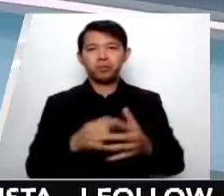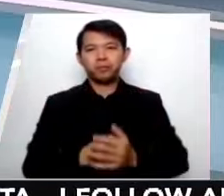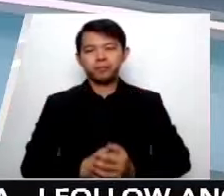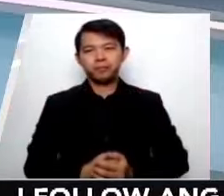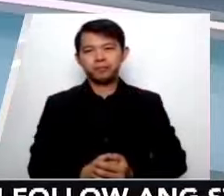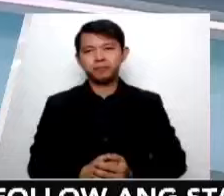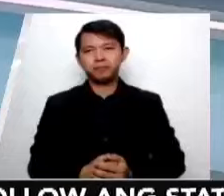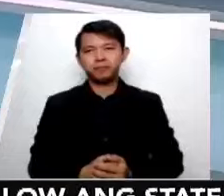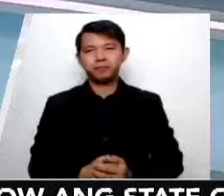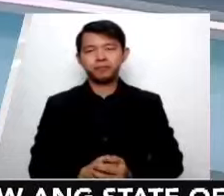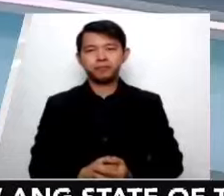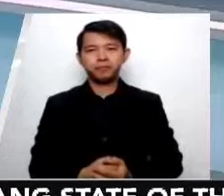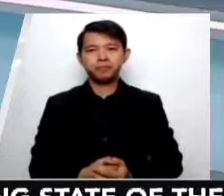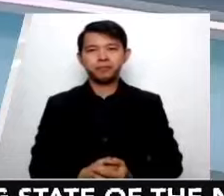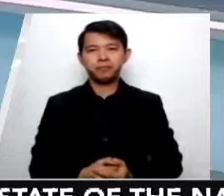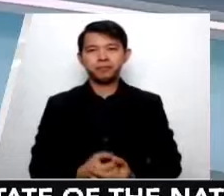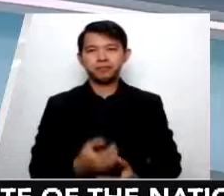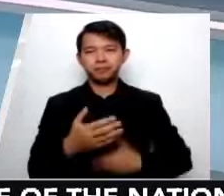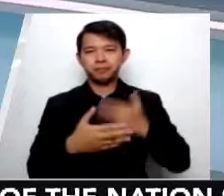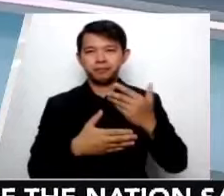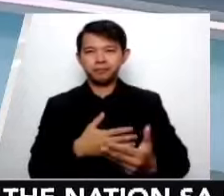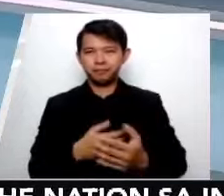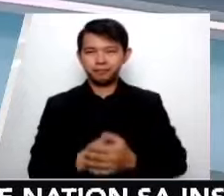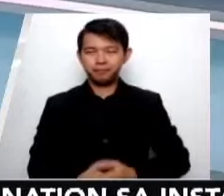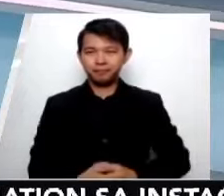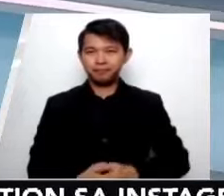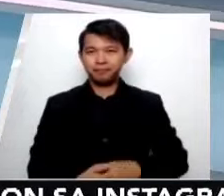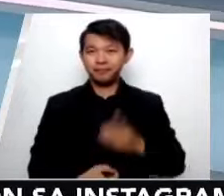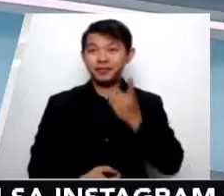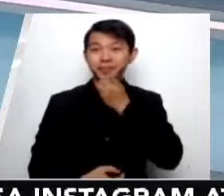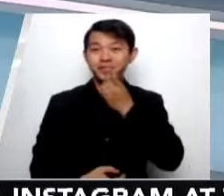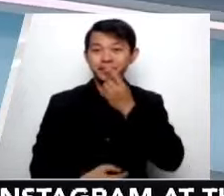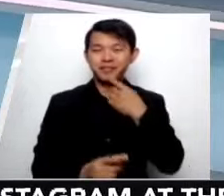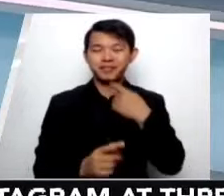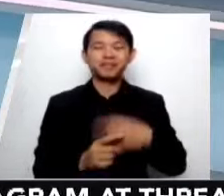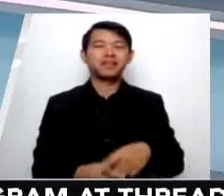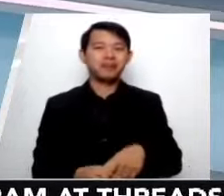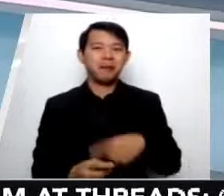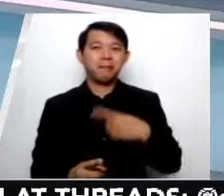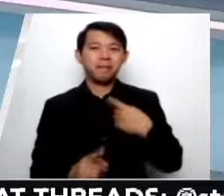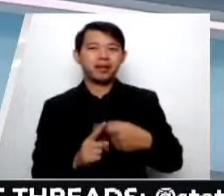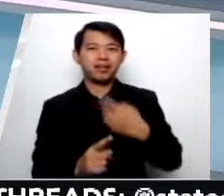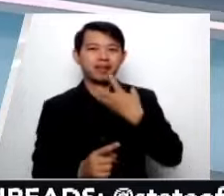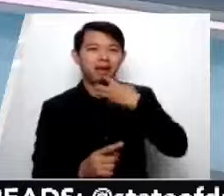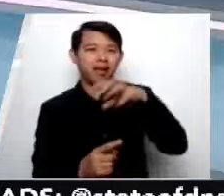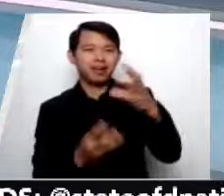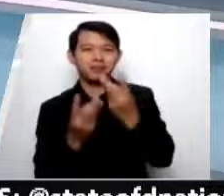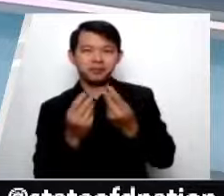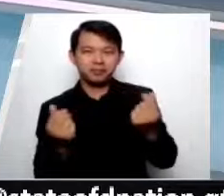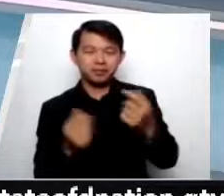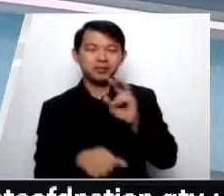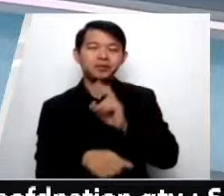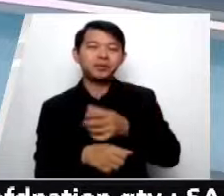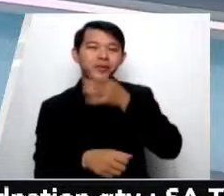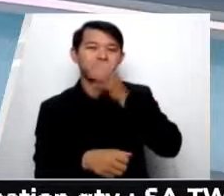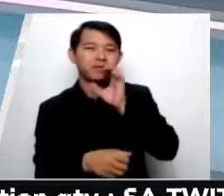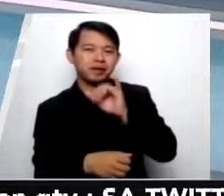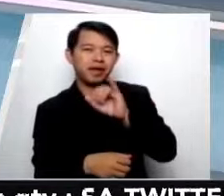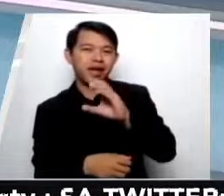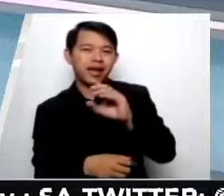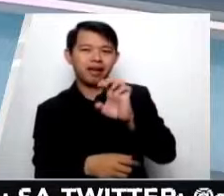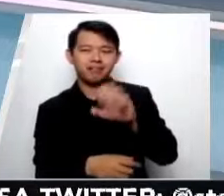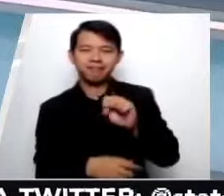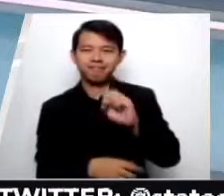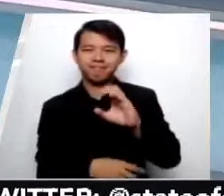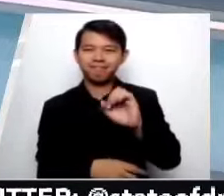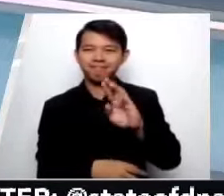Panghimagas na, swak pang pampawi ng init ang ice scramble. Pwede niyong gawin yan sa bahay at maging creative sa iba't ibang flavor. May